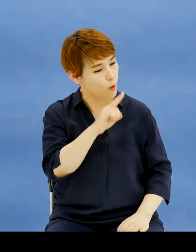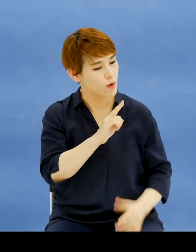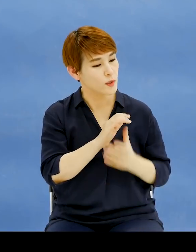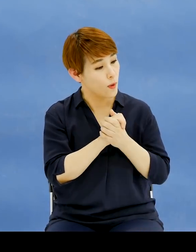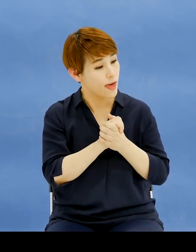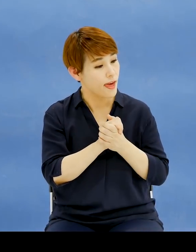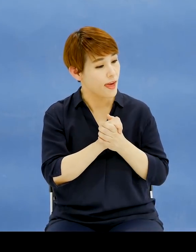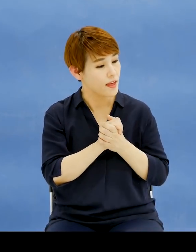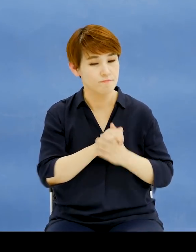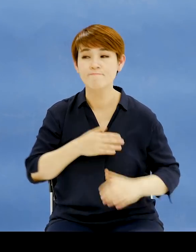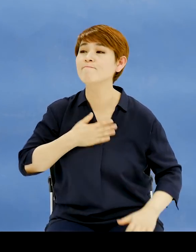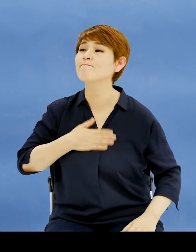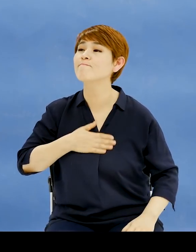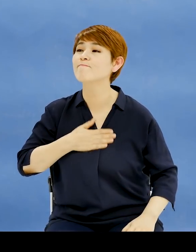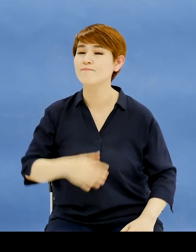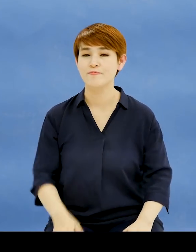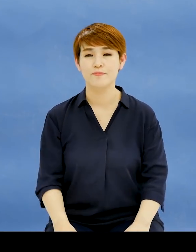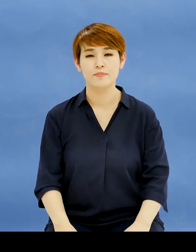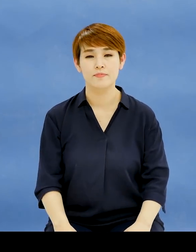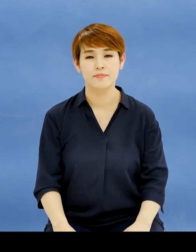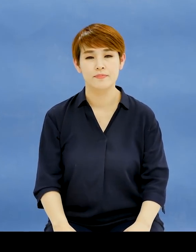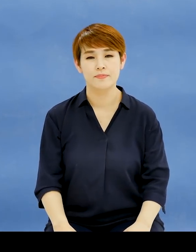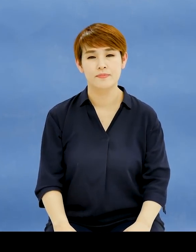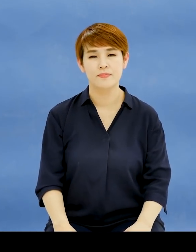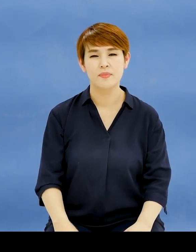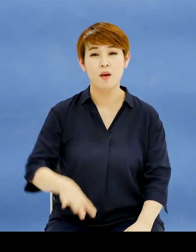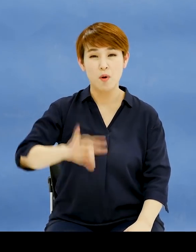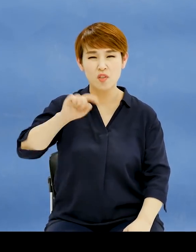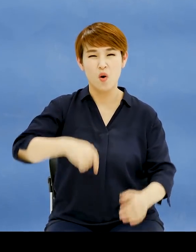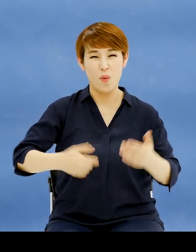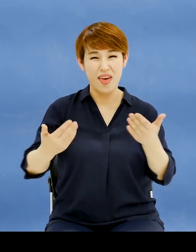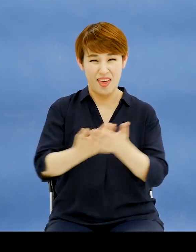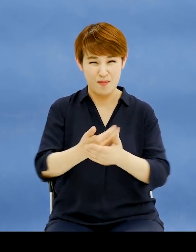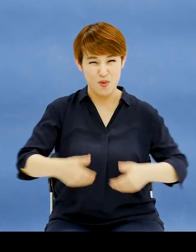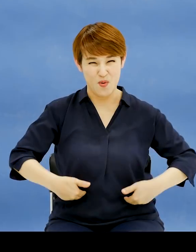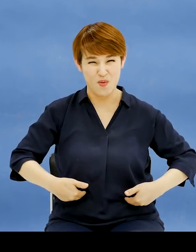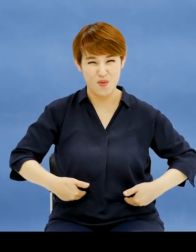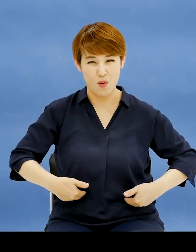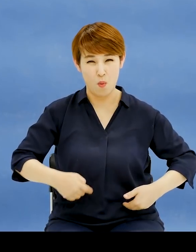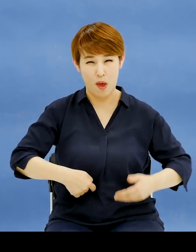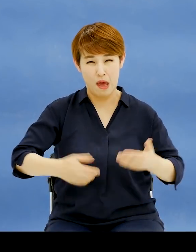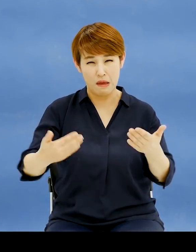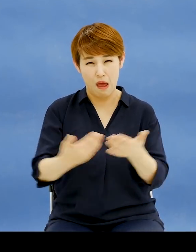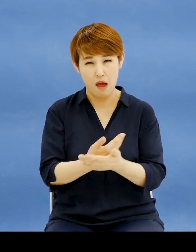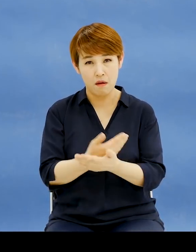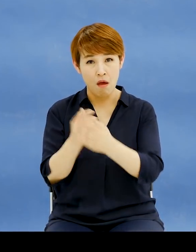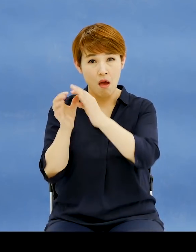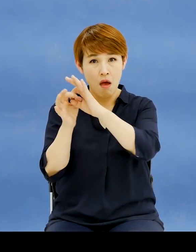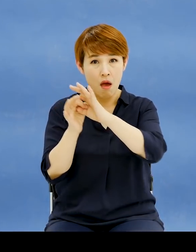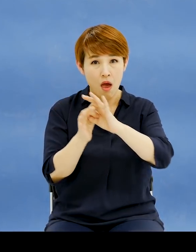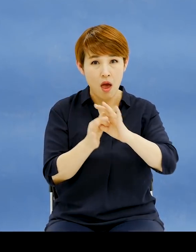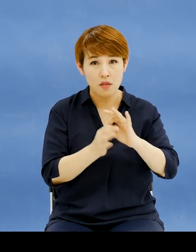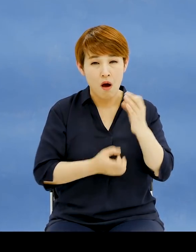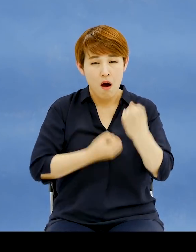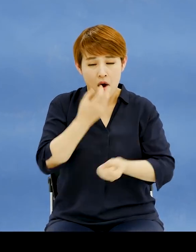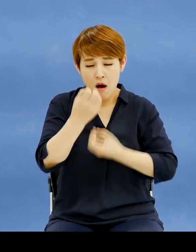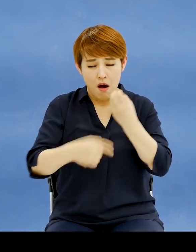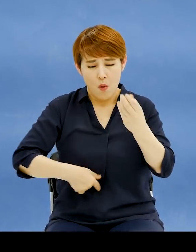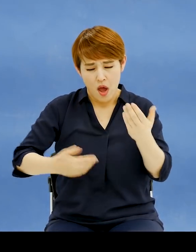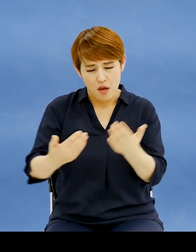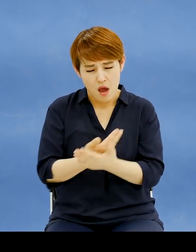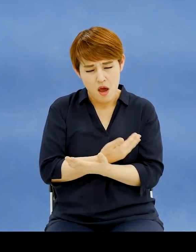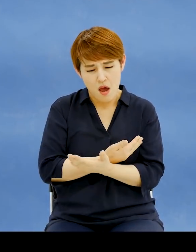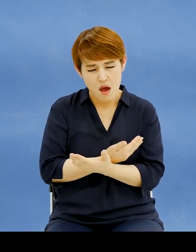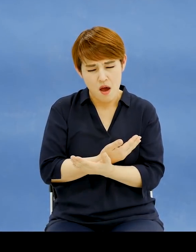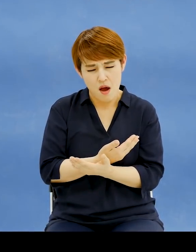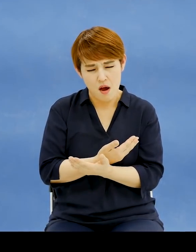해라. 그래서 기도할게. 그런데 일단 먼저 회개를 해야 되잖아요. 근데 회개를 하는데 회개가 안 끝나는 거예요. 저는